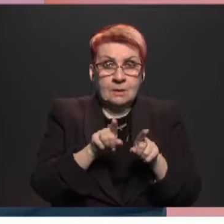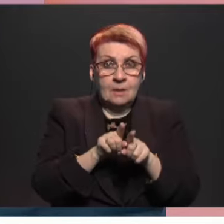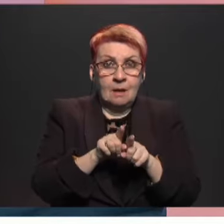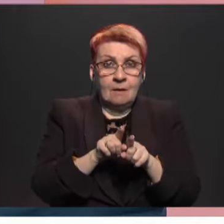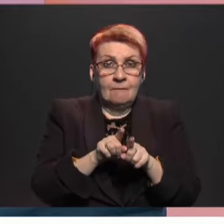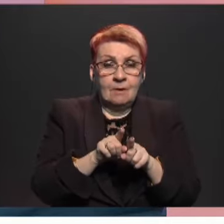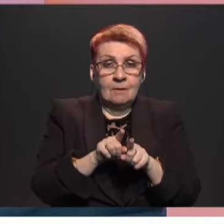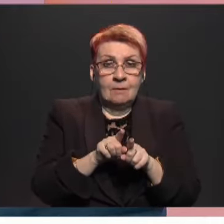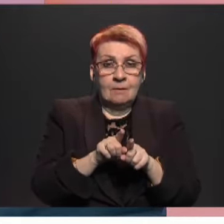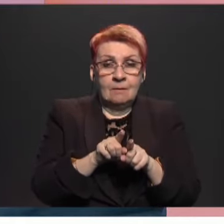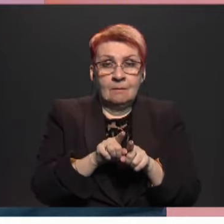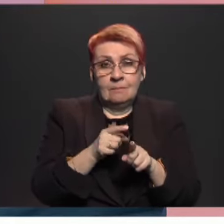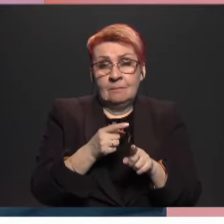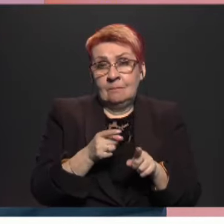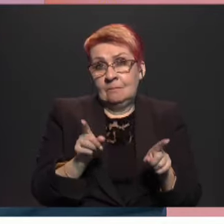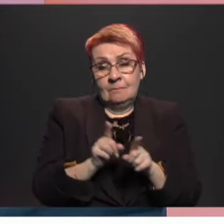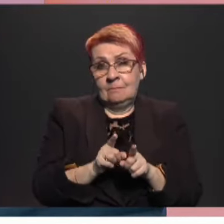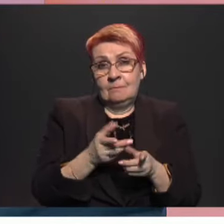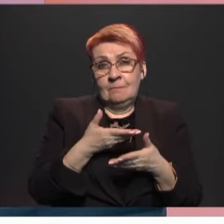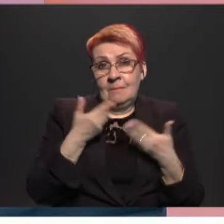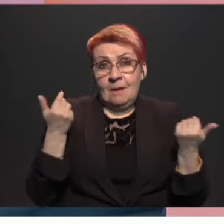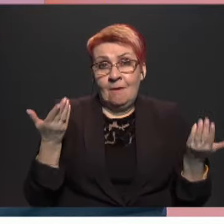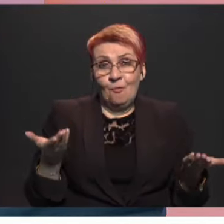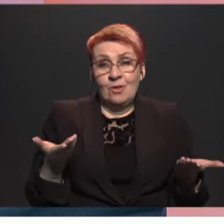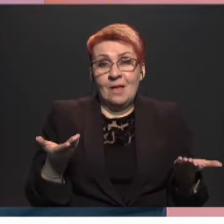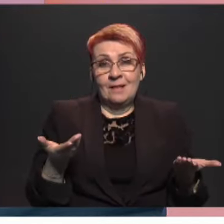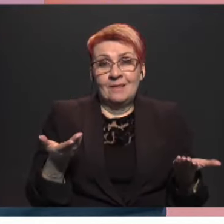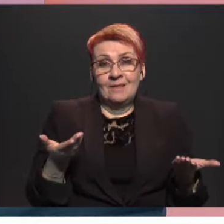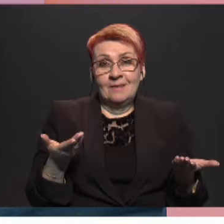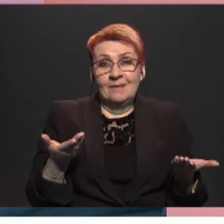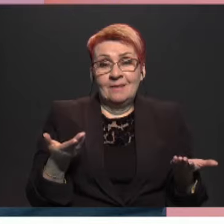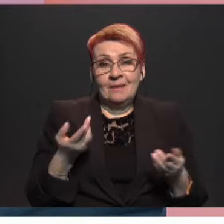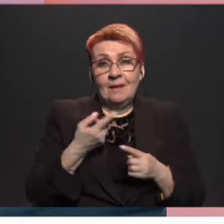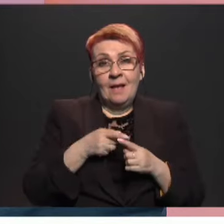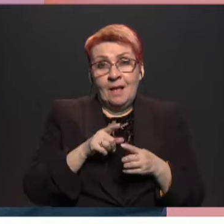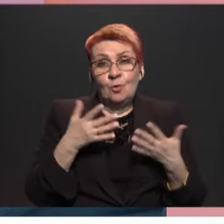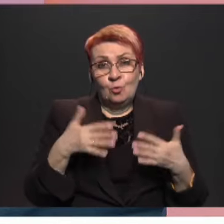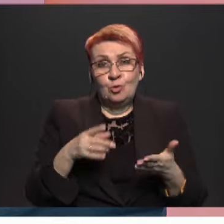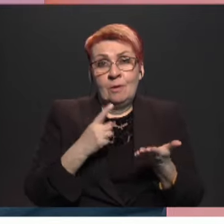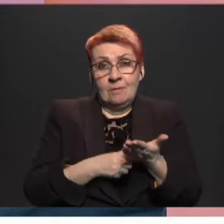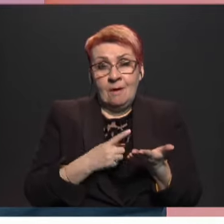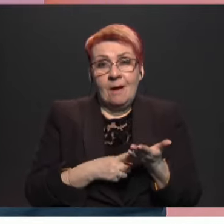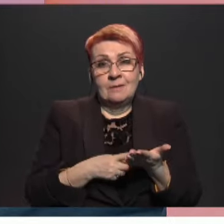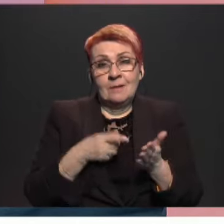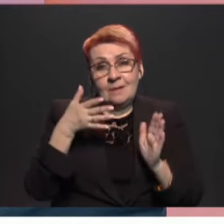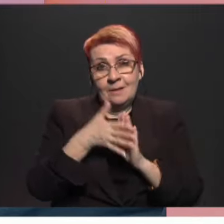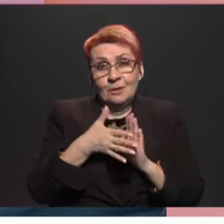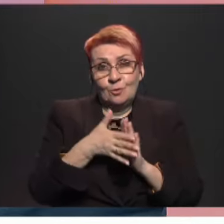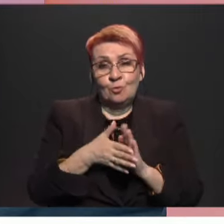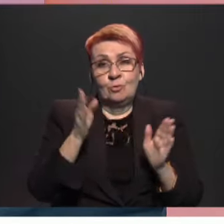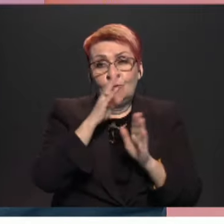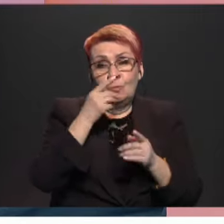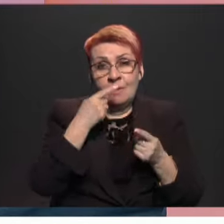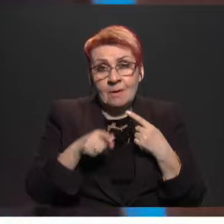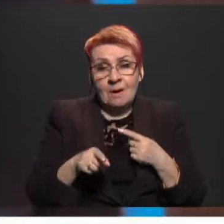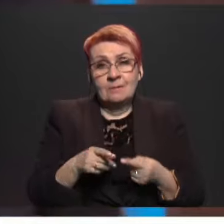абсолютно неправдоподобно и, наоборот, может быть доказано и показано, что это люди совершенно разной жизни, разной судьбы, разного